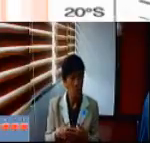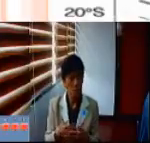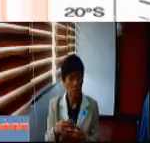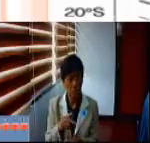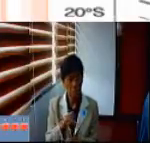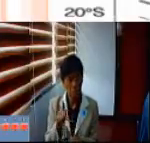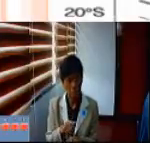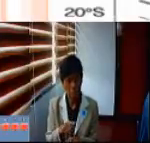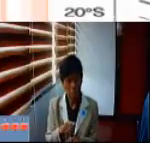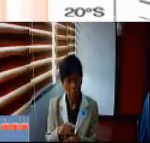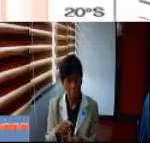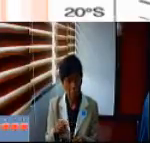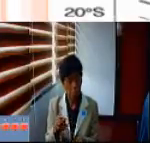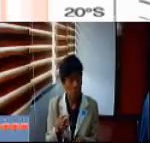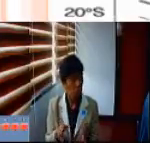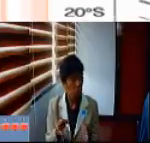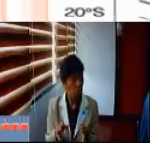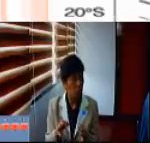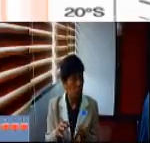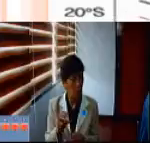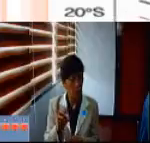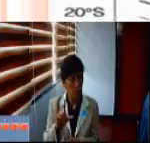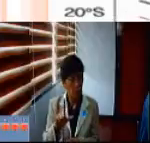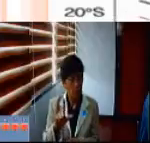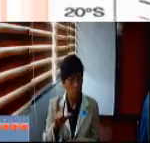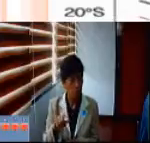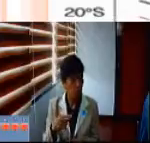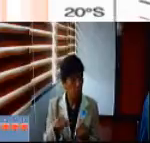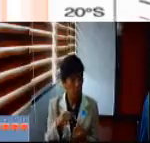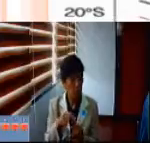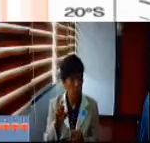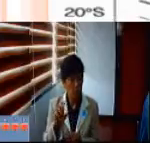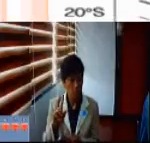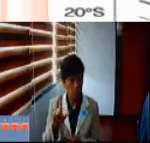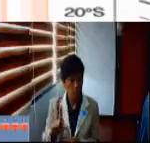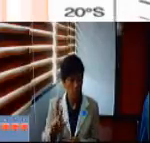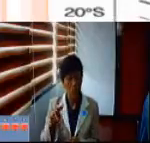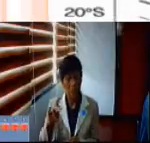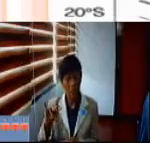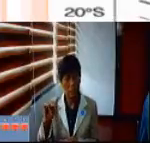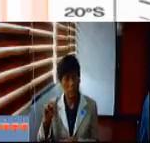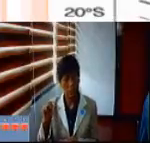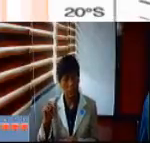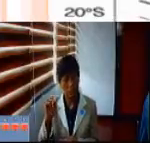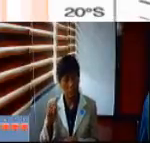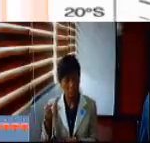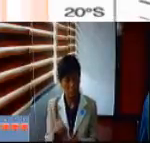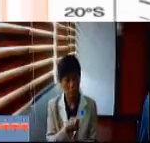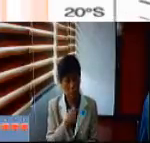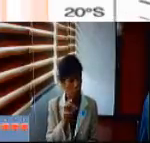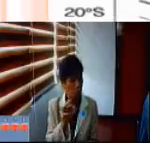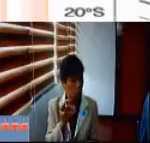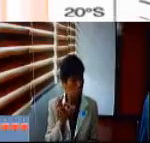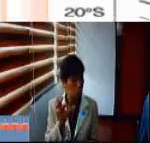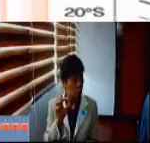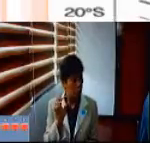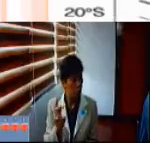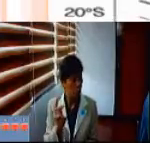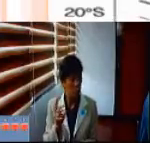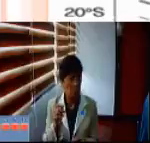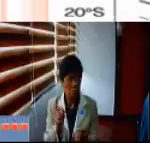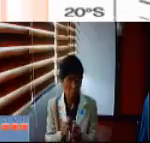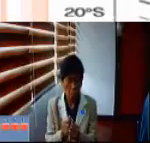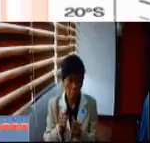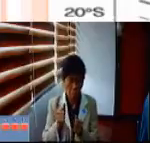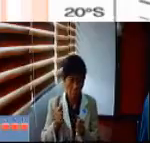the time El Nino struck in 1997, tingnan niyo po yung dots kung nasaan na yung mga tuna. Medyo lumayo na.